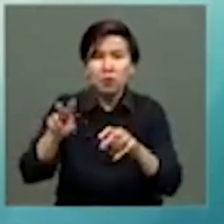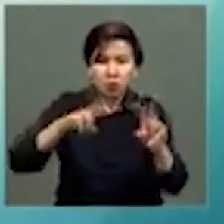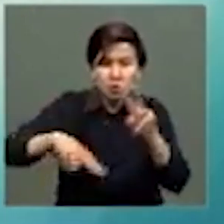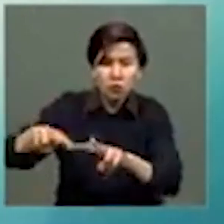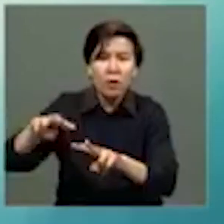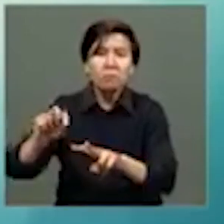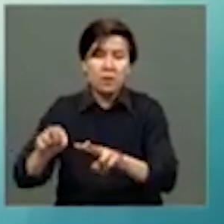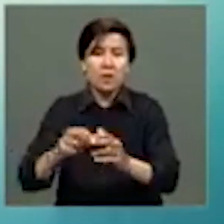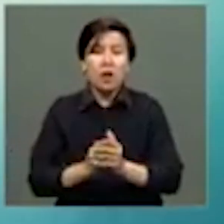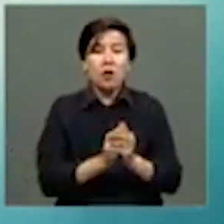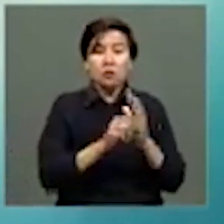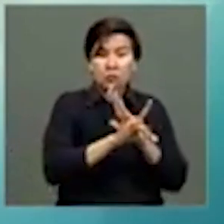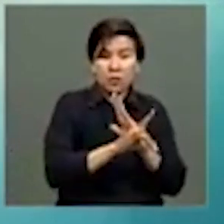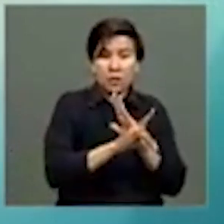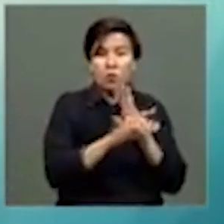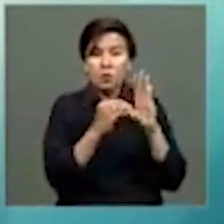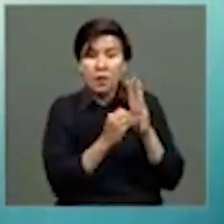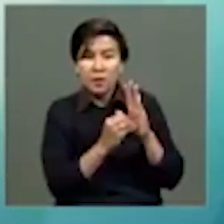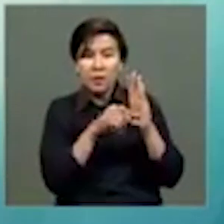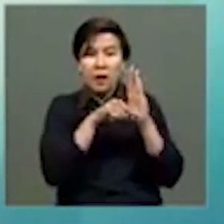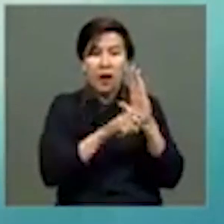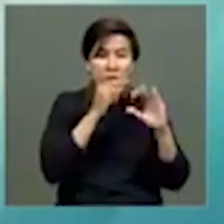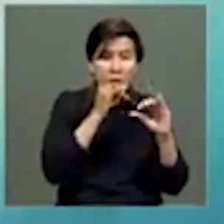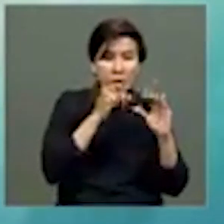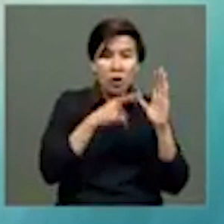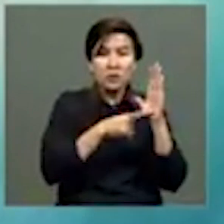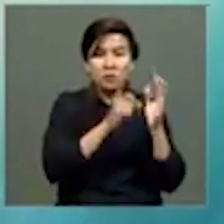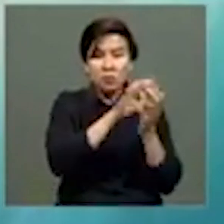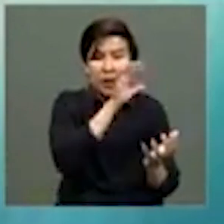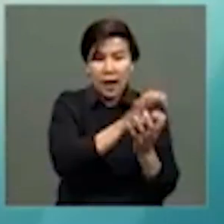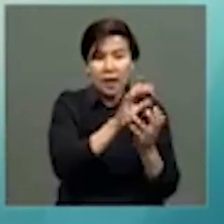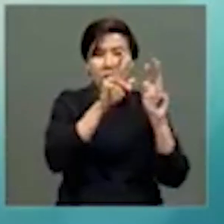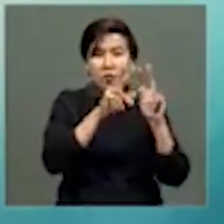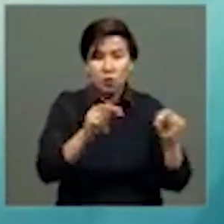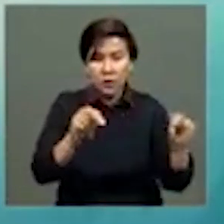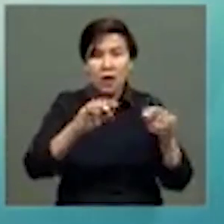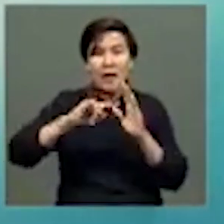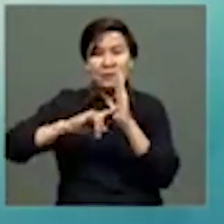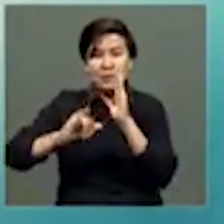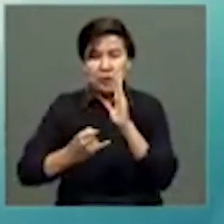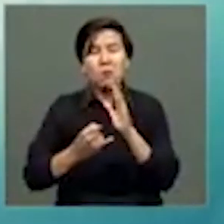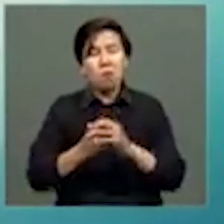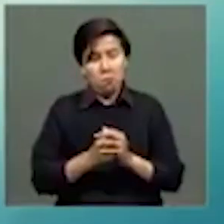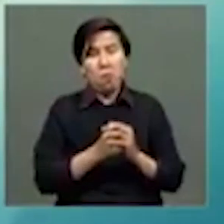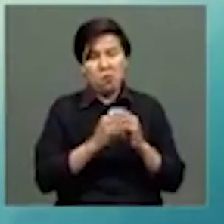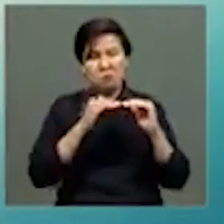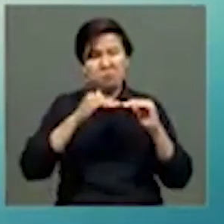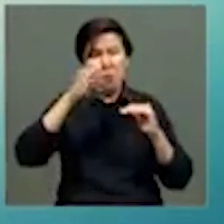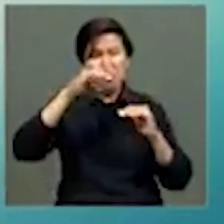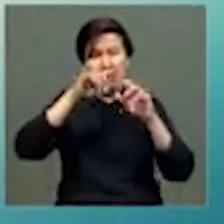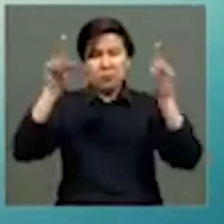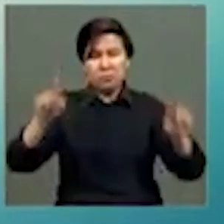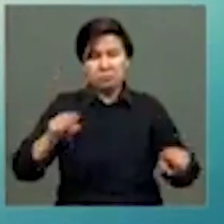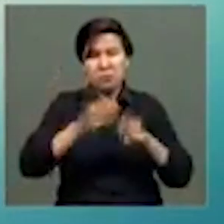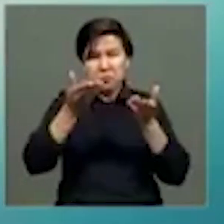กรุงเทพมหานครสมุทรปราการจันทบุรีนนทบุรีนี่ยังคงอยู่ในระดับต้นๆ นะคะแล้วก็สมุทรปราการ3ร